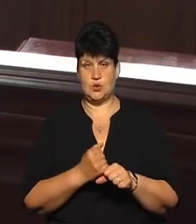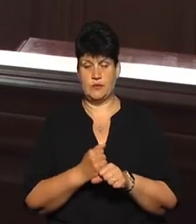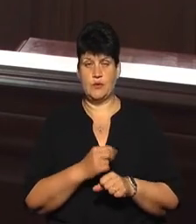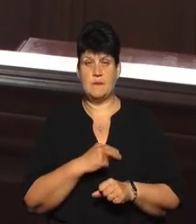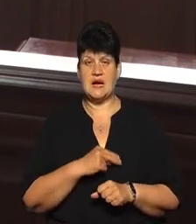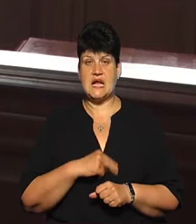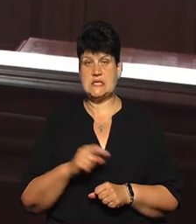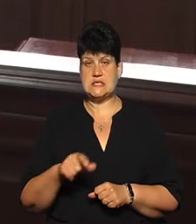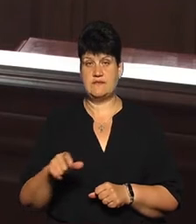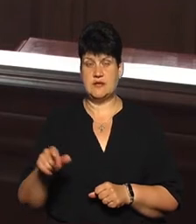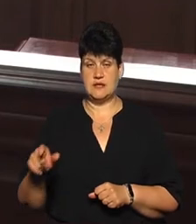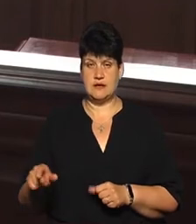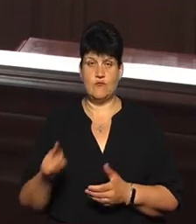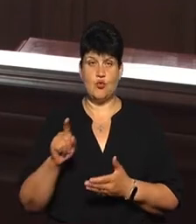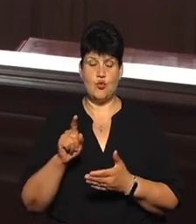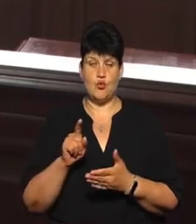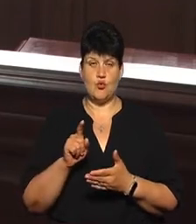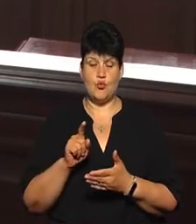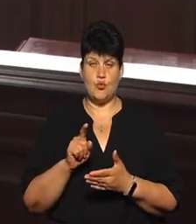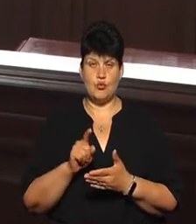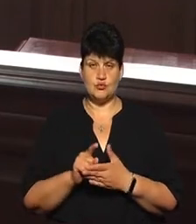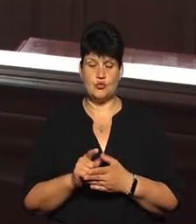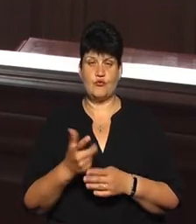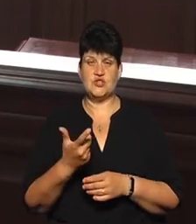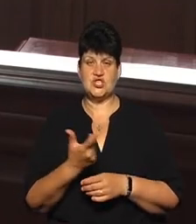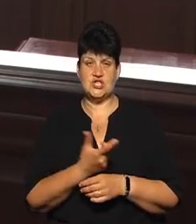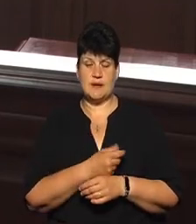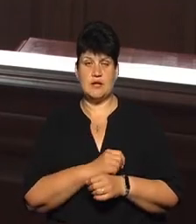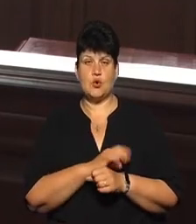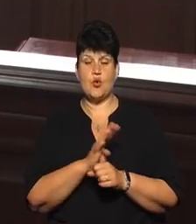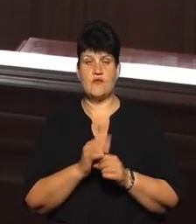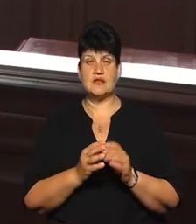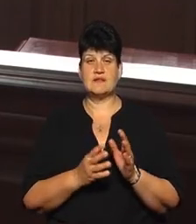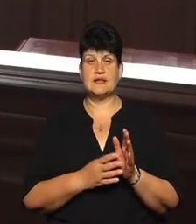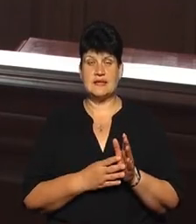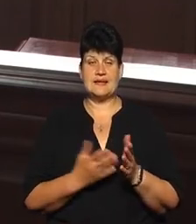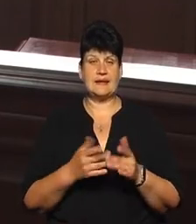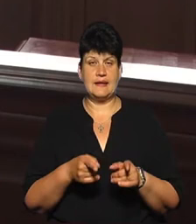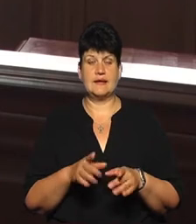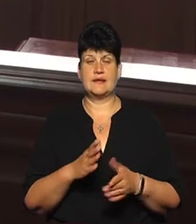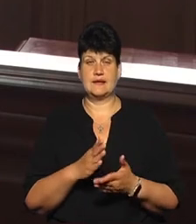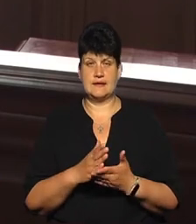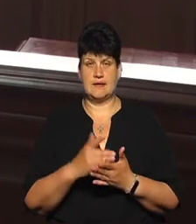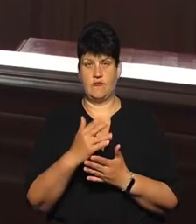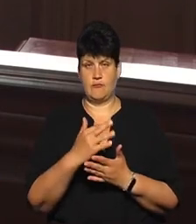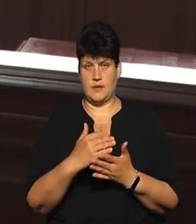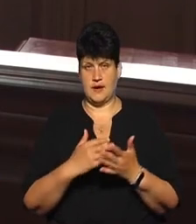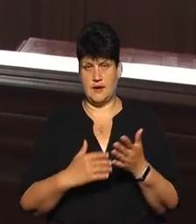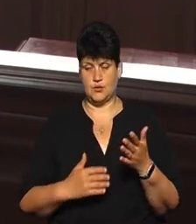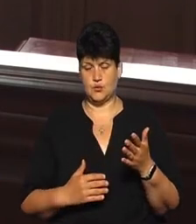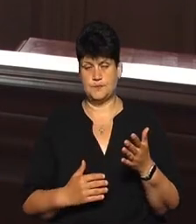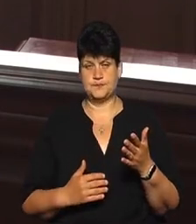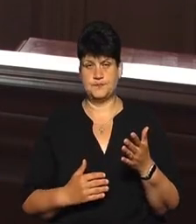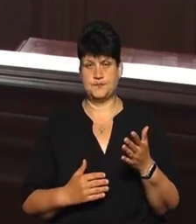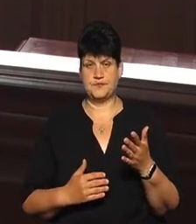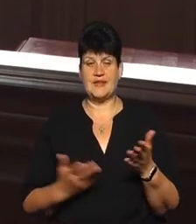працівників, обов'язковість профілактичних щеплень проти COVID-19, яких визначено переліком та